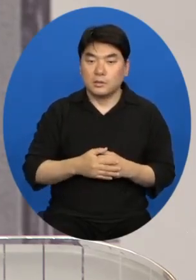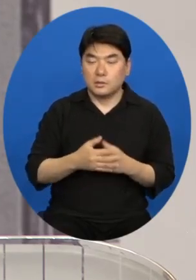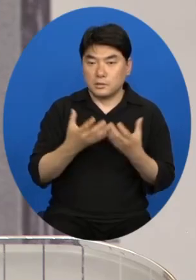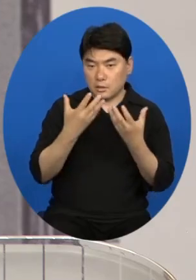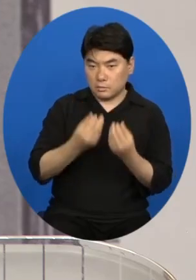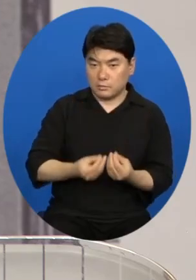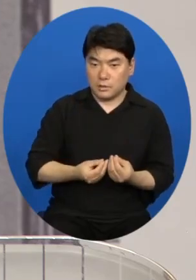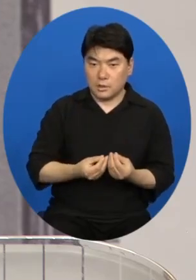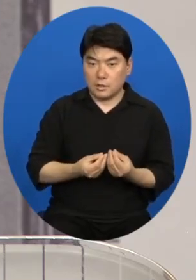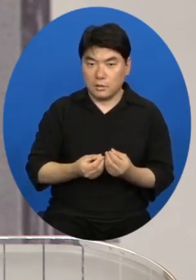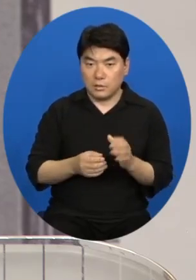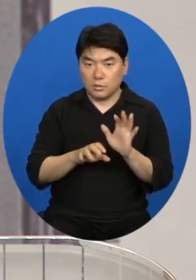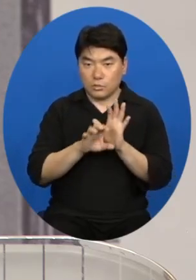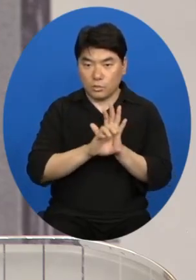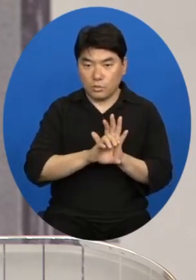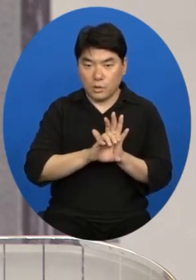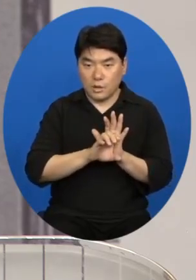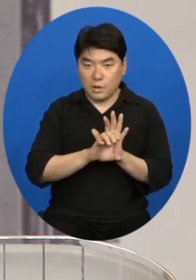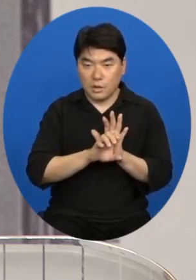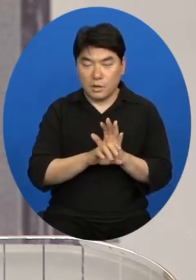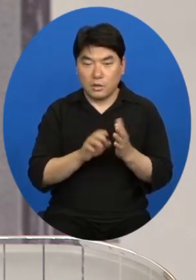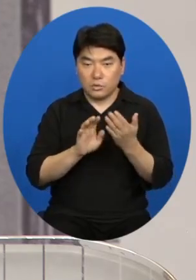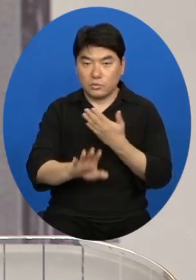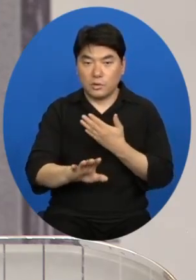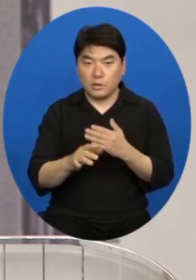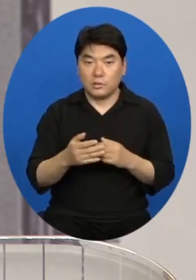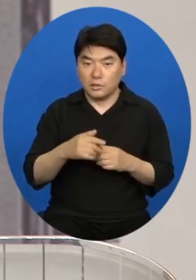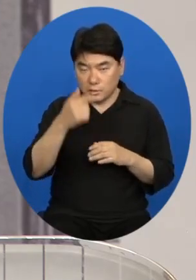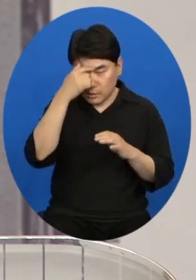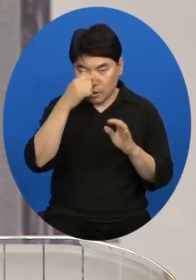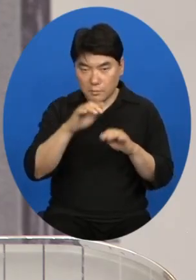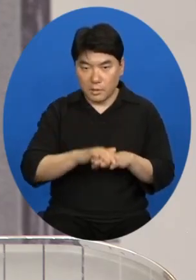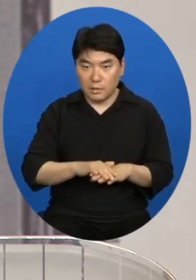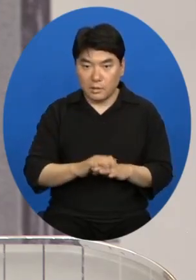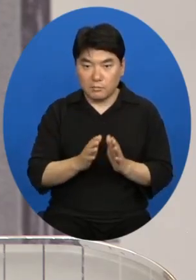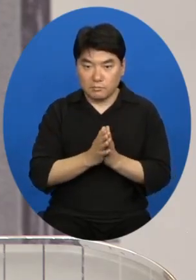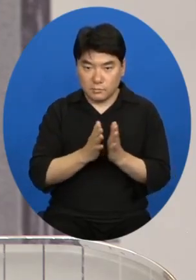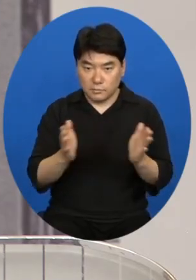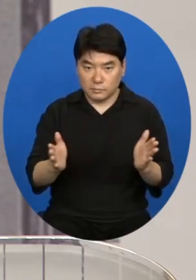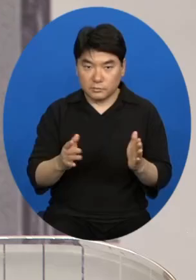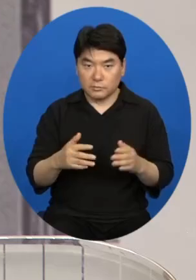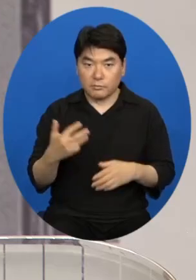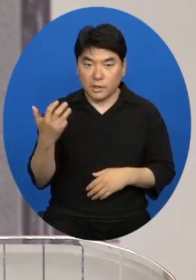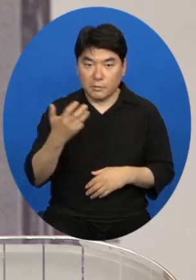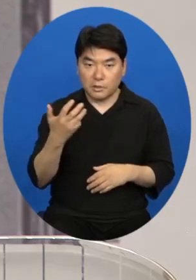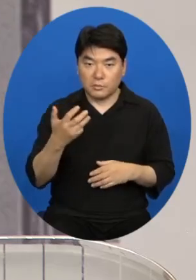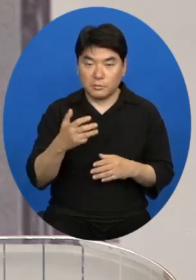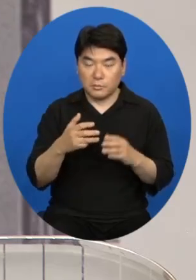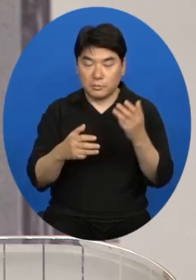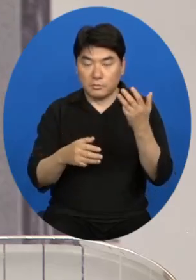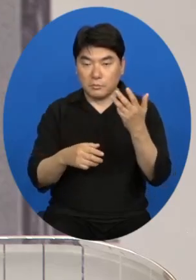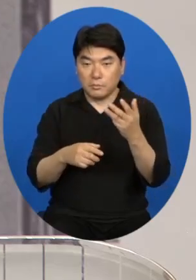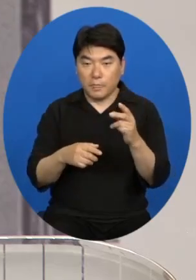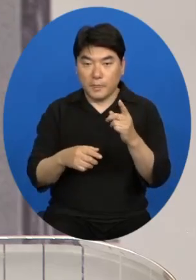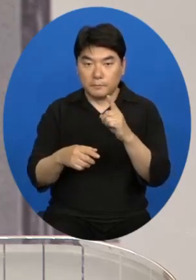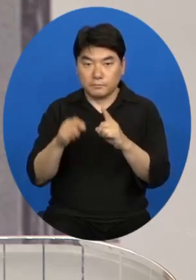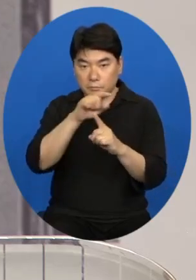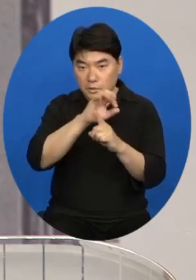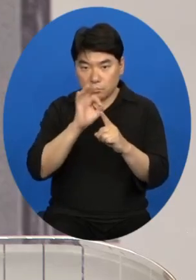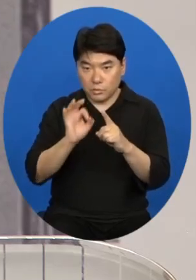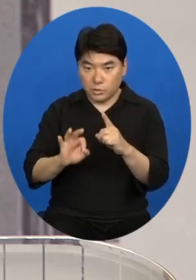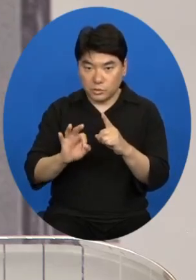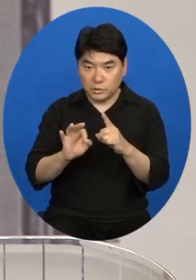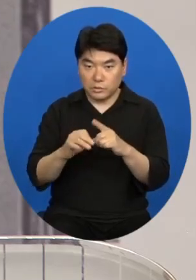거죠. 코로나 이후에 현장 예배가 재개가 되었고 대략 80% 이상 현장 예배가 회복이 되었다는 것이